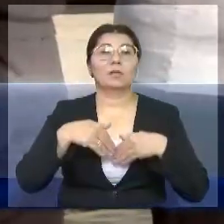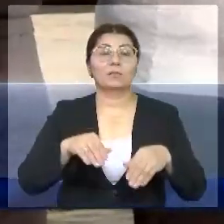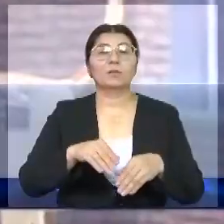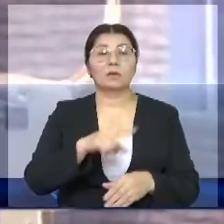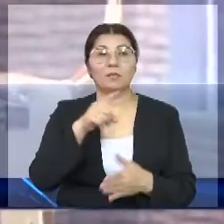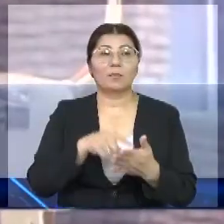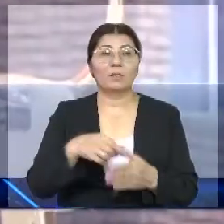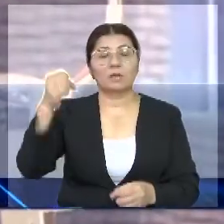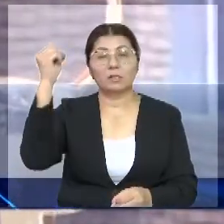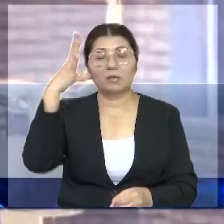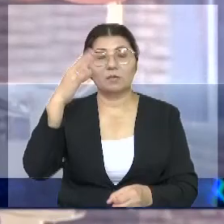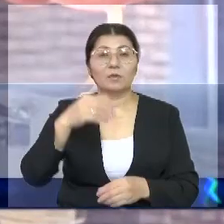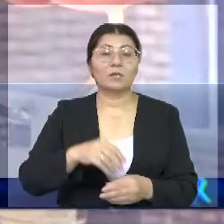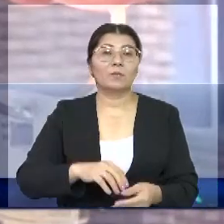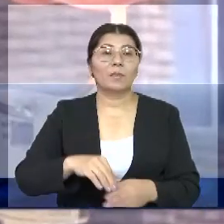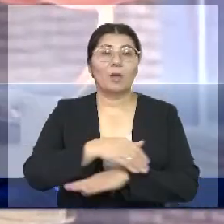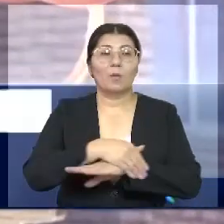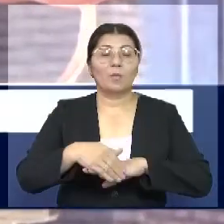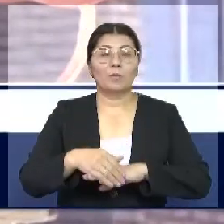улиц.